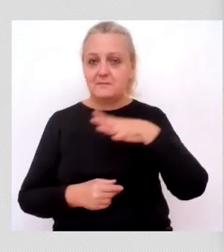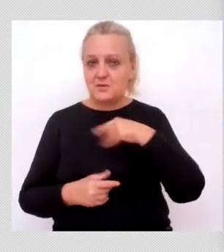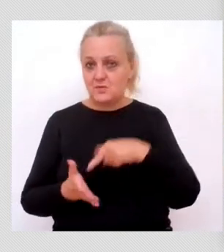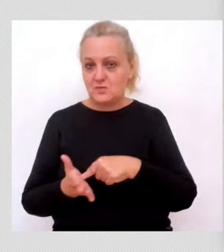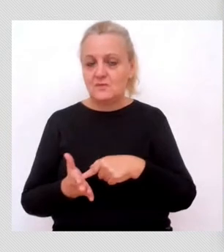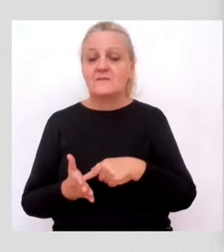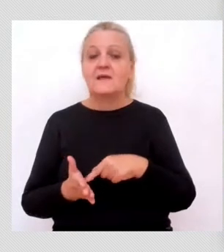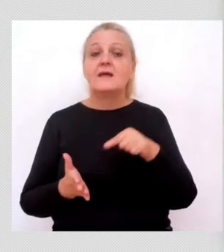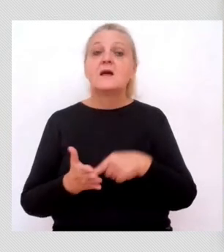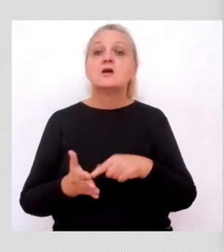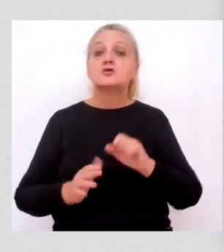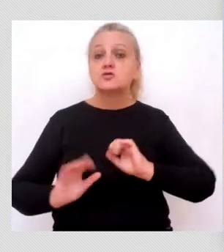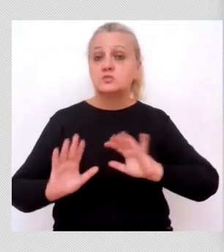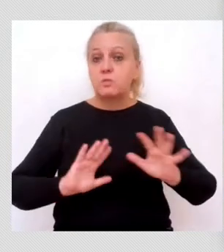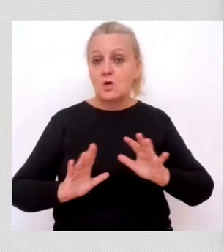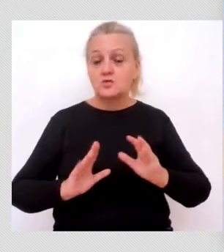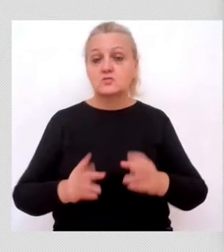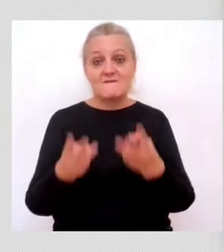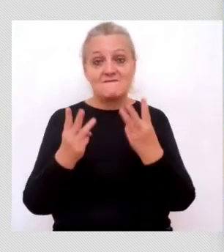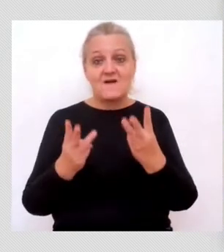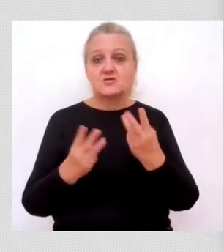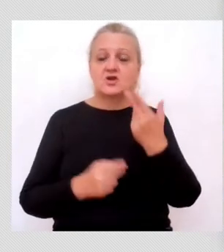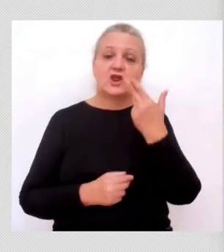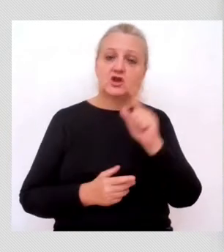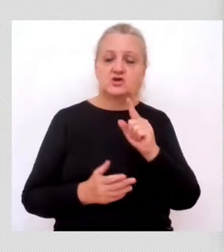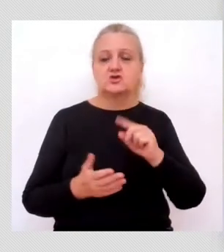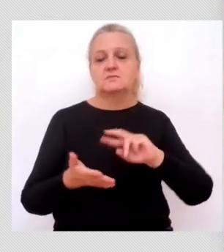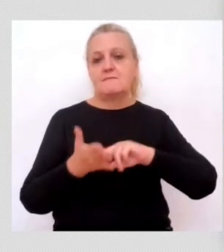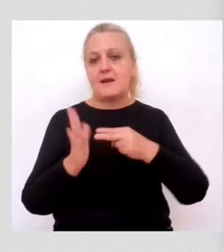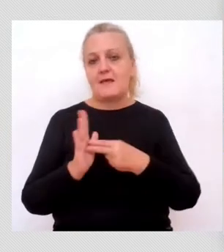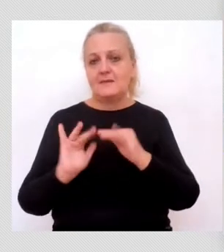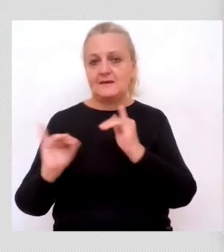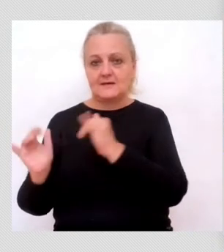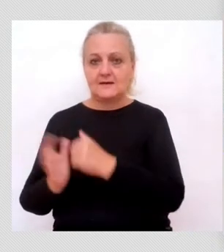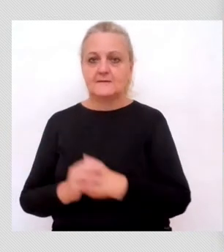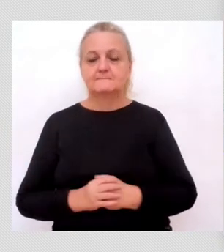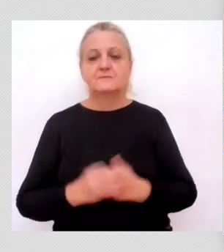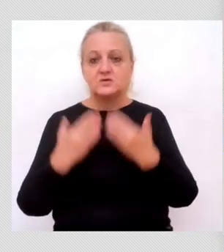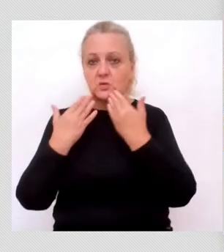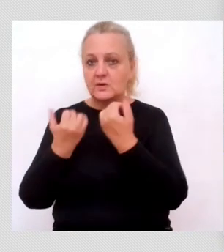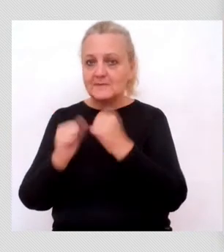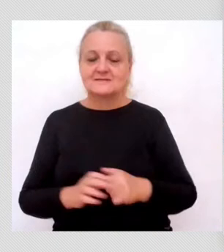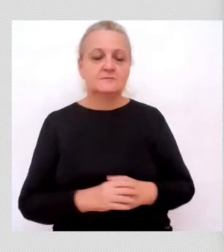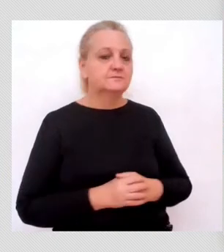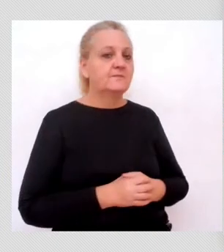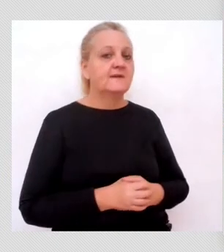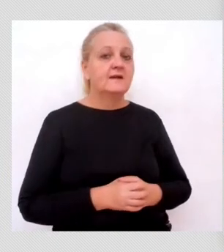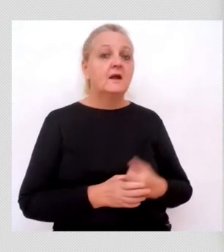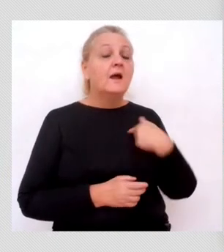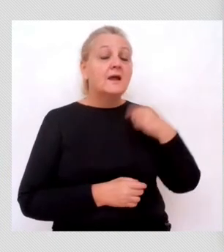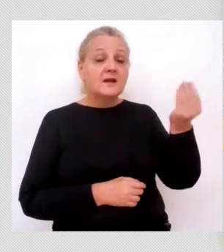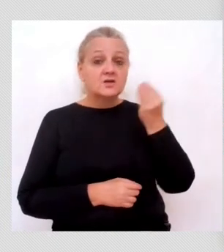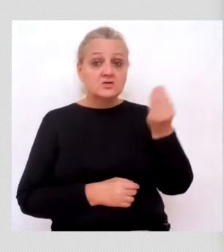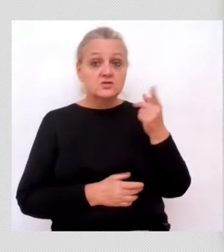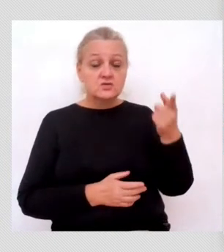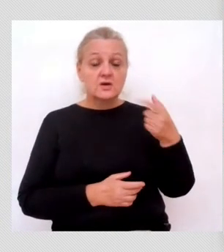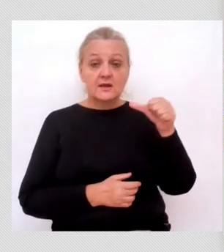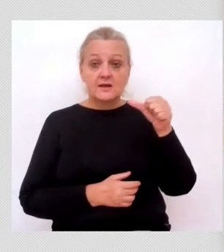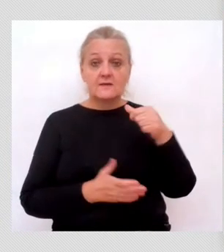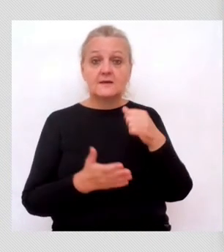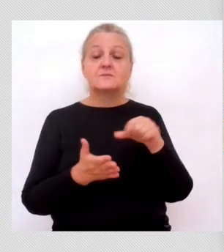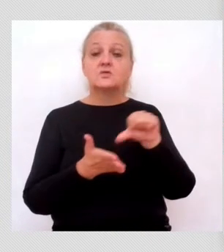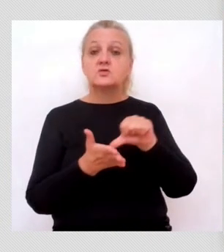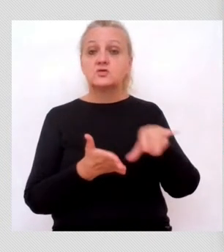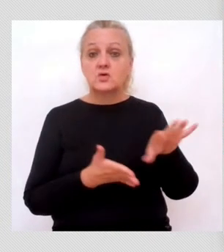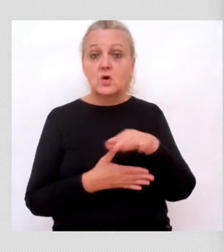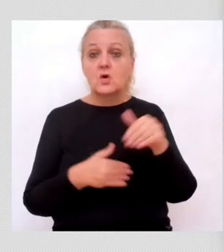Taktyka jest teraz ważniejsza od strategii. Dziękuję bardzo. Bardzo proszę. To Ja jeszcze tylko jedną rzecz o takim może środowisku, którego